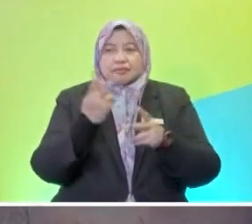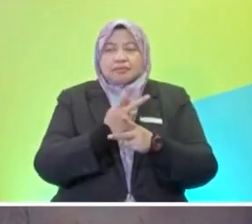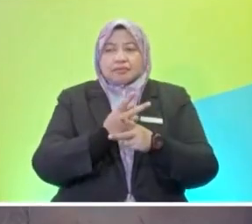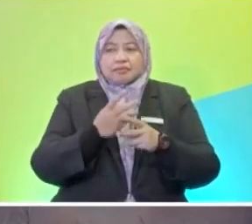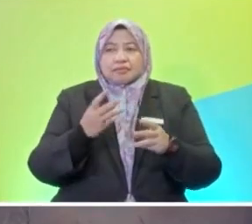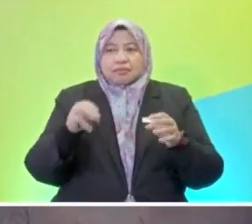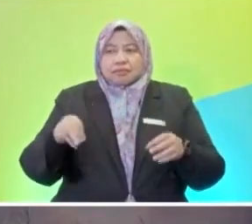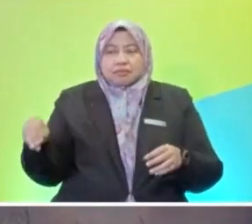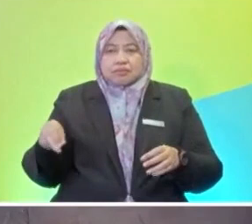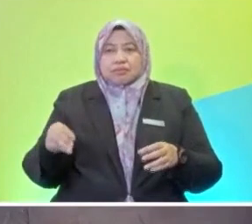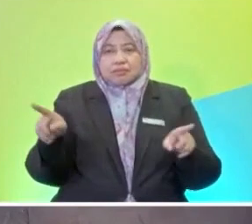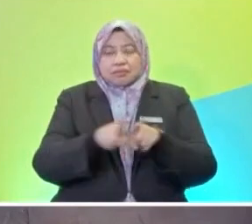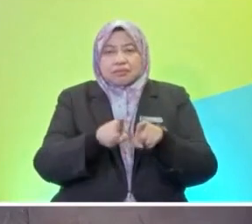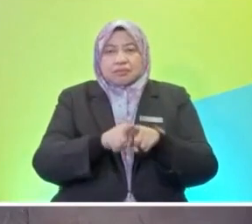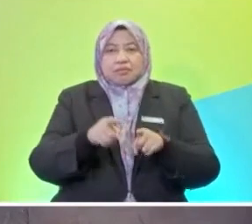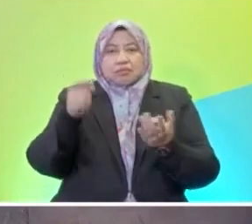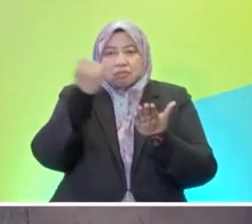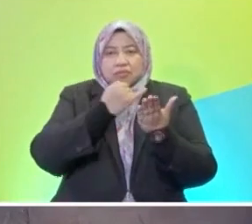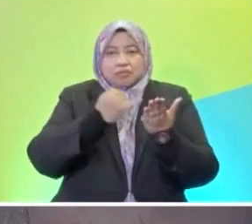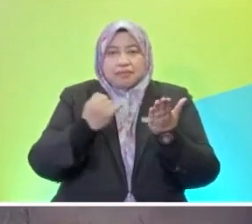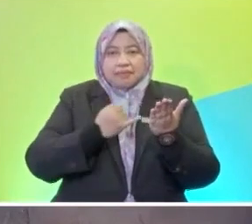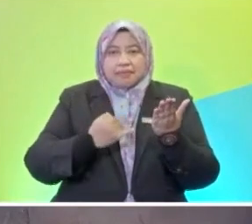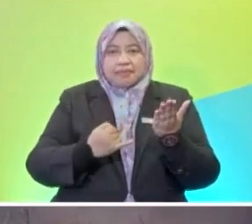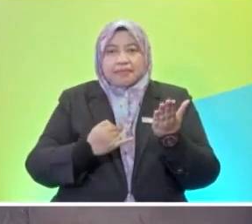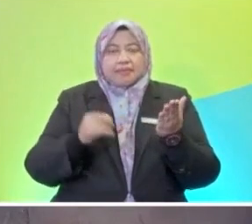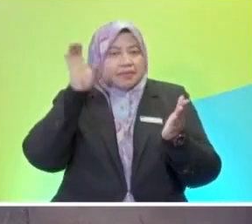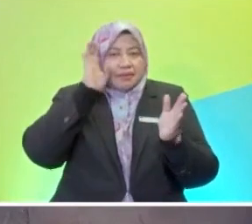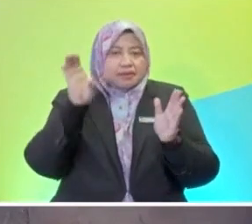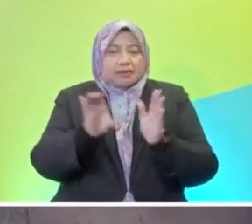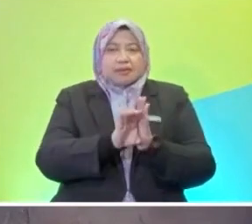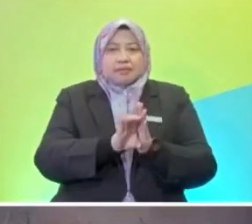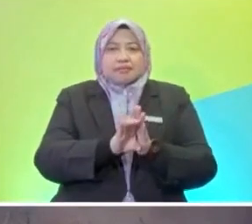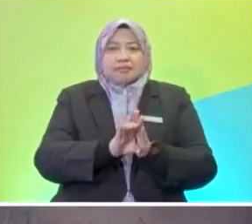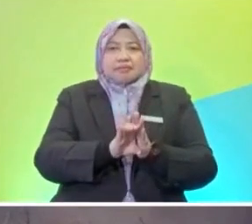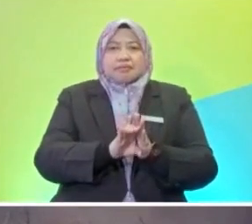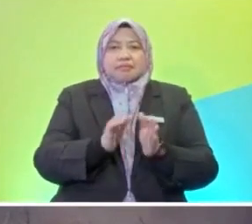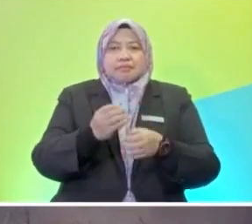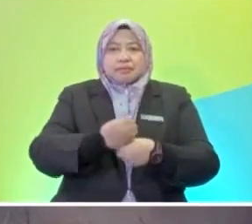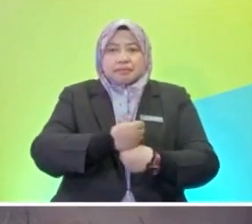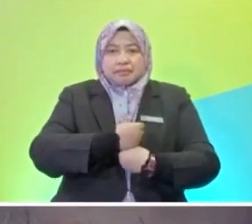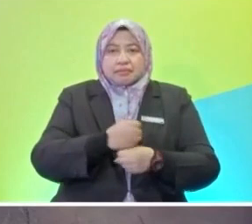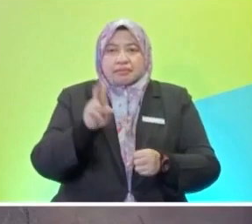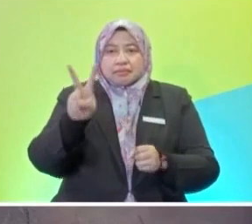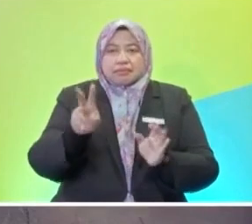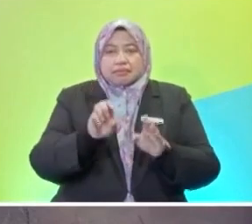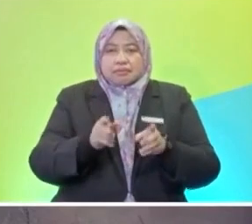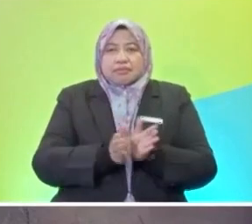murid yang besarkan gambar bentuk dua dimensi itu